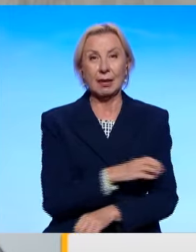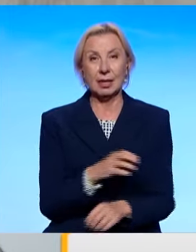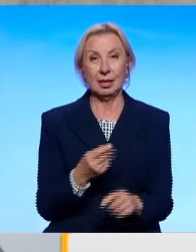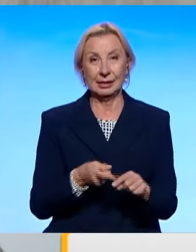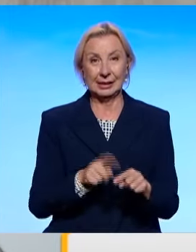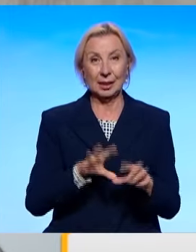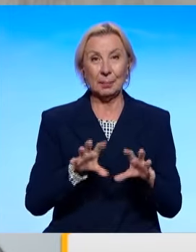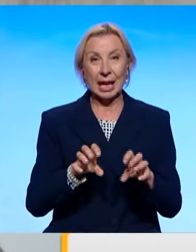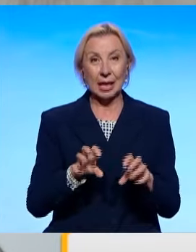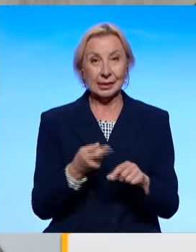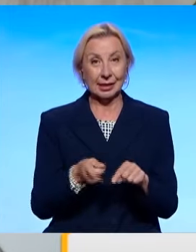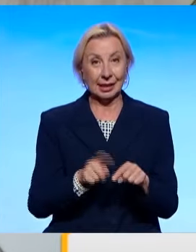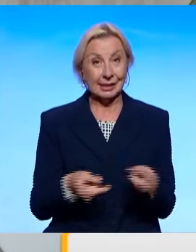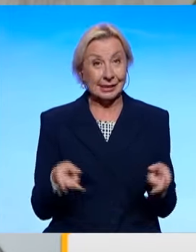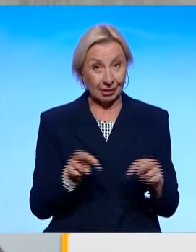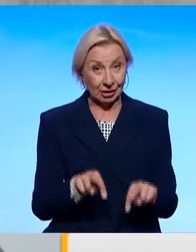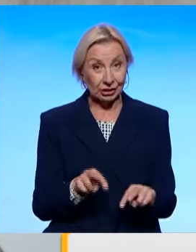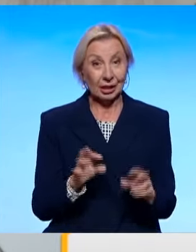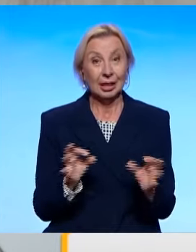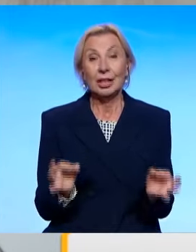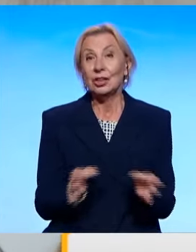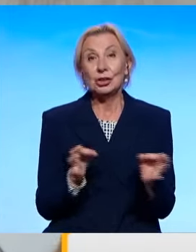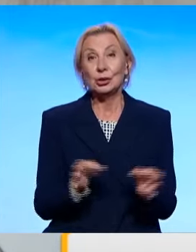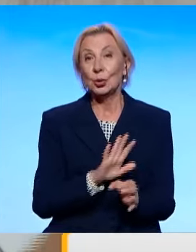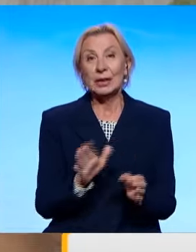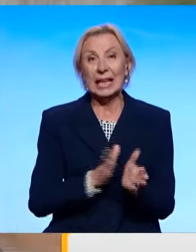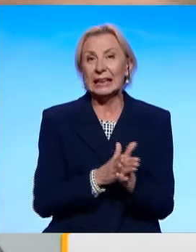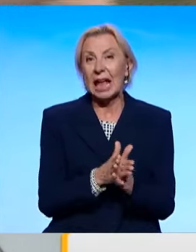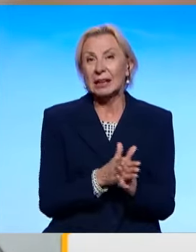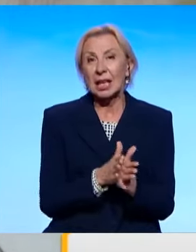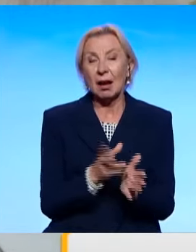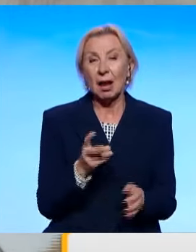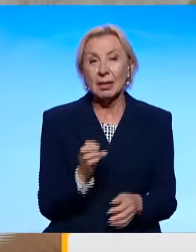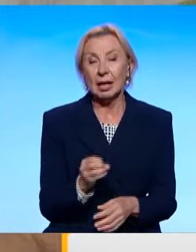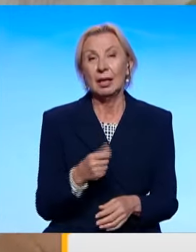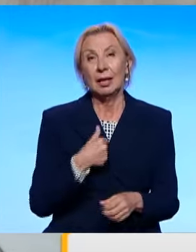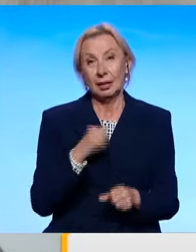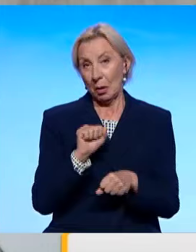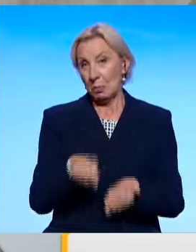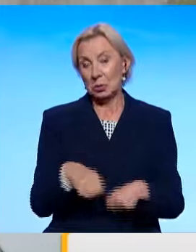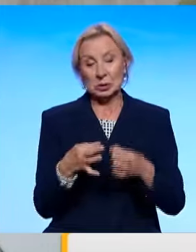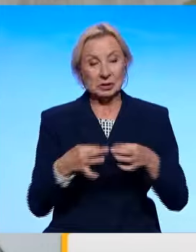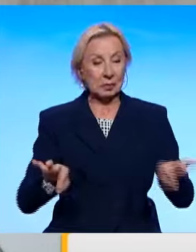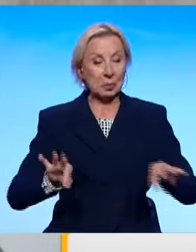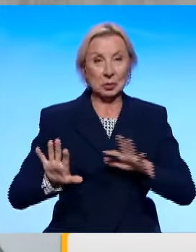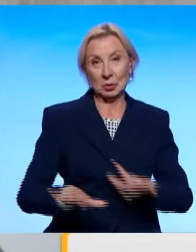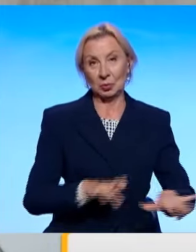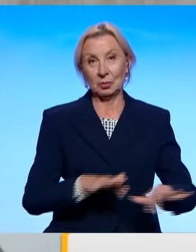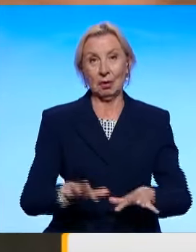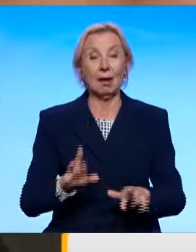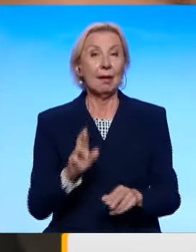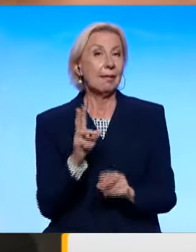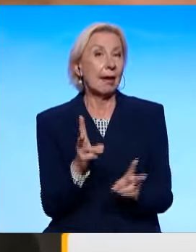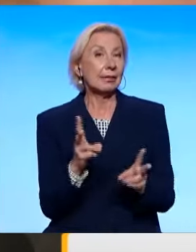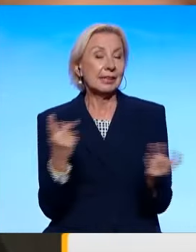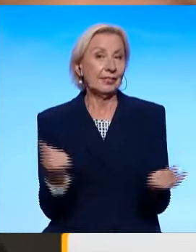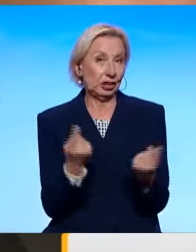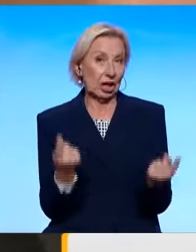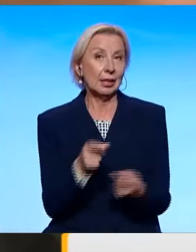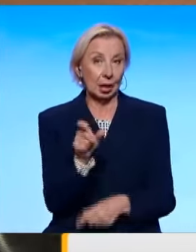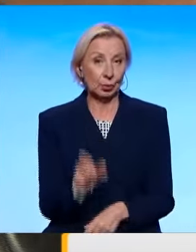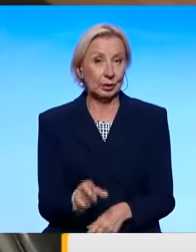ті м'язи, які залишились, нічого не натирає. Я можу робити всі рухи, як звичайна людина.